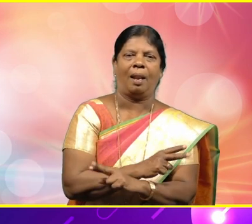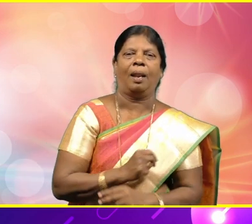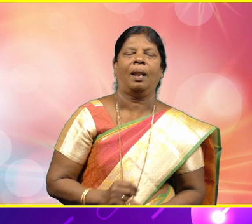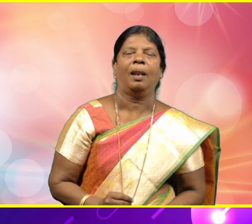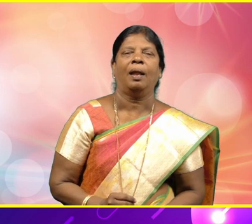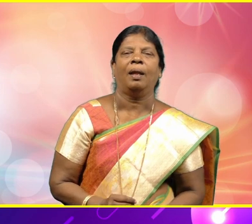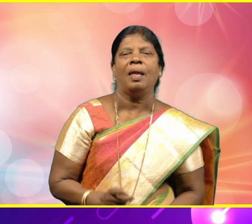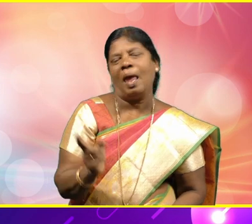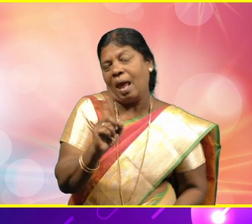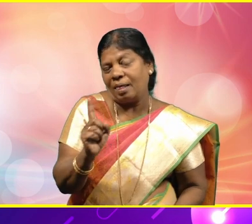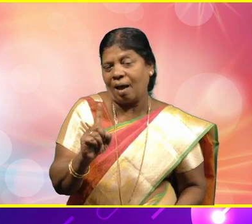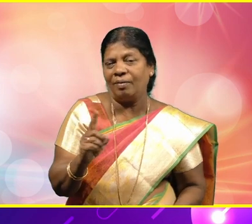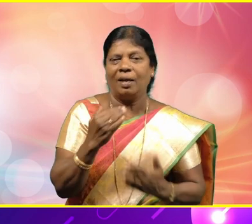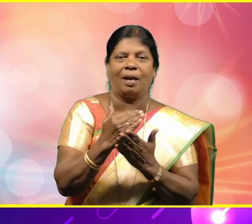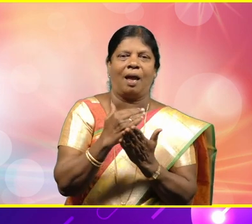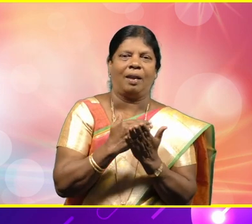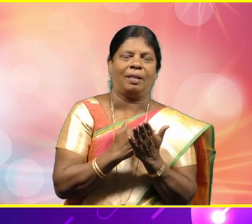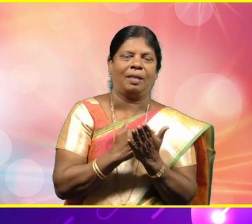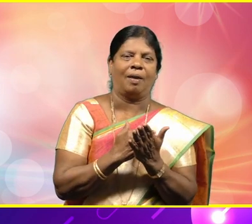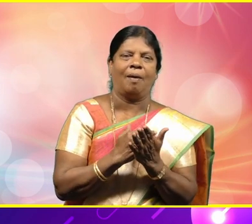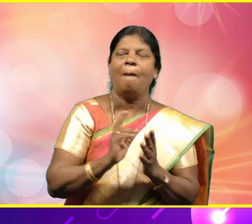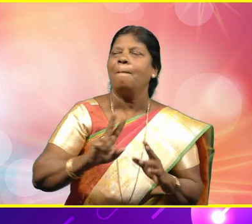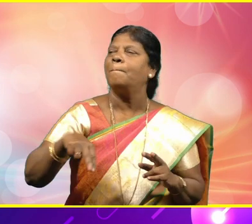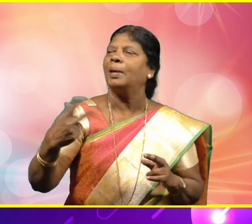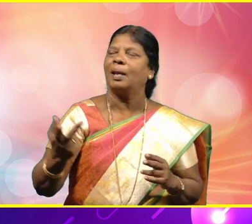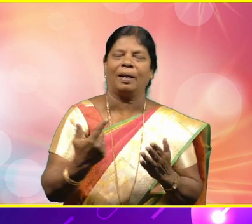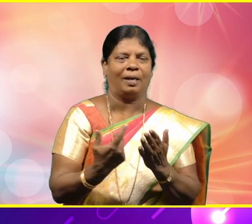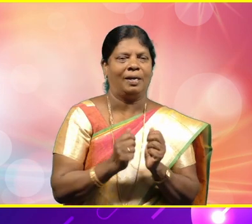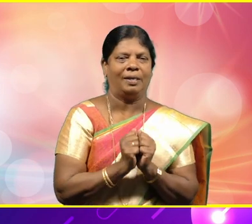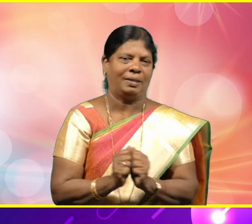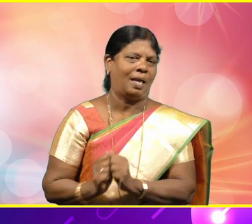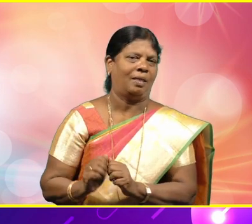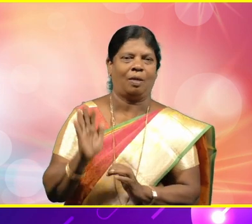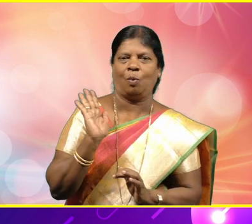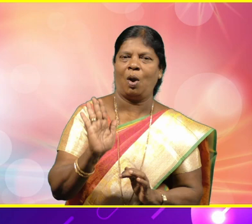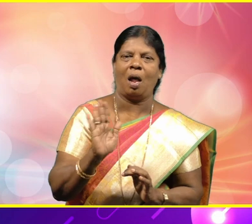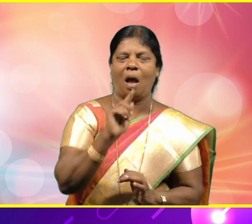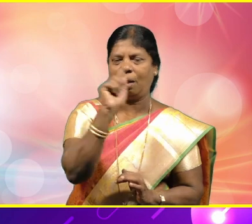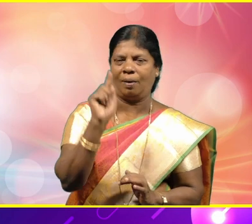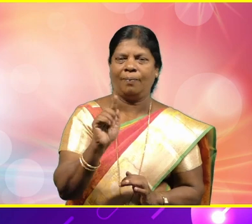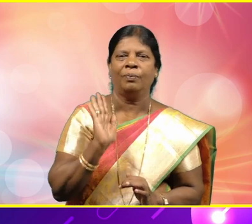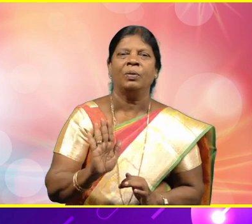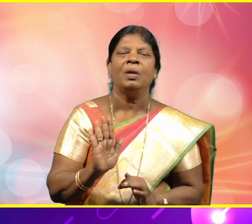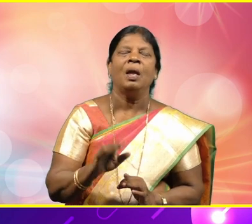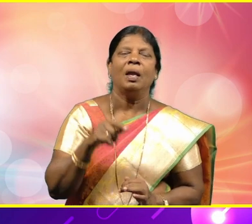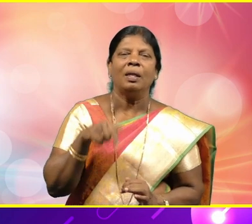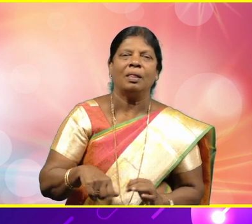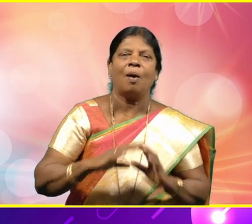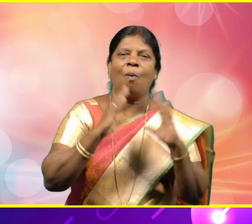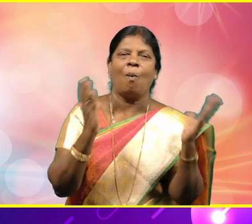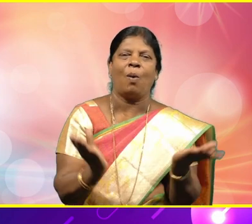பதிலாக ஏதாவது காரியத்தை பிறருக்கு செய்திருக்கிறீர்களா?